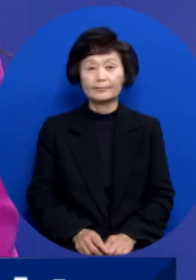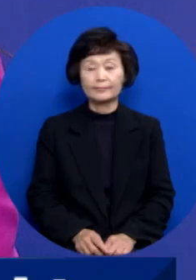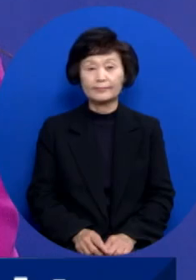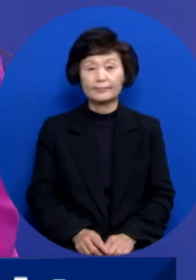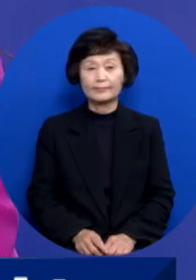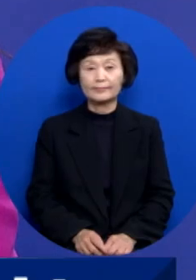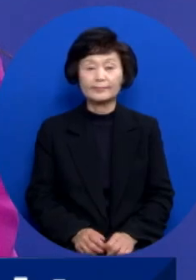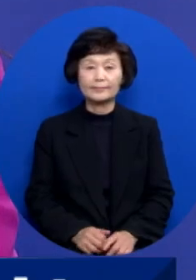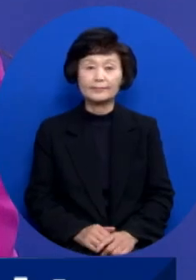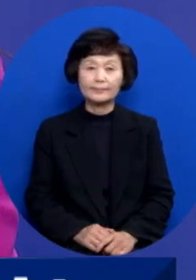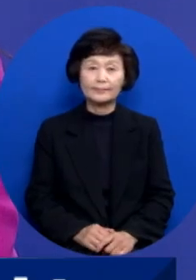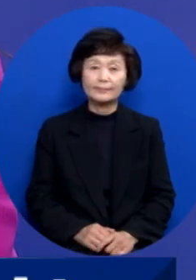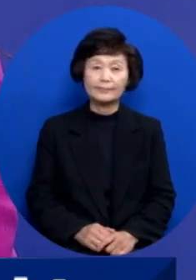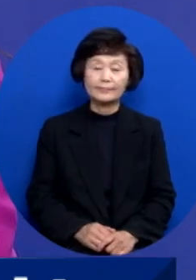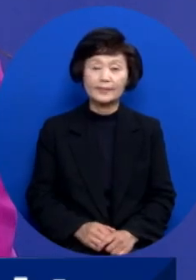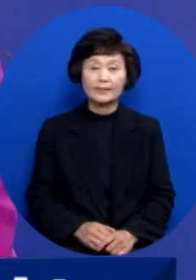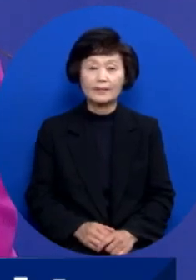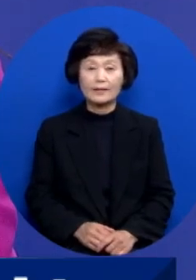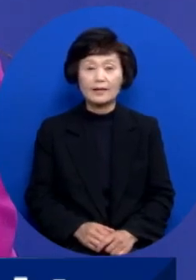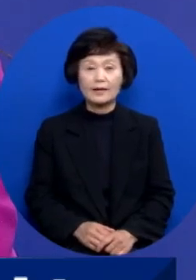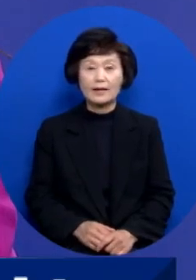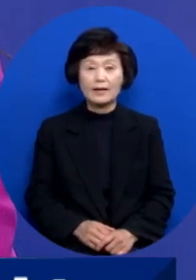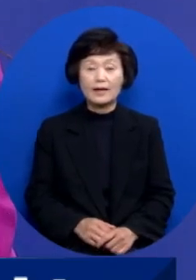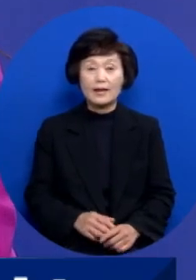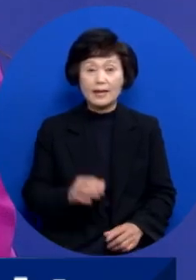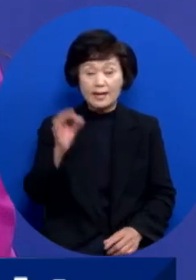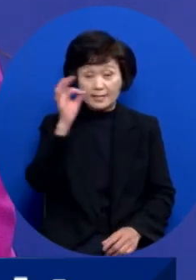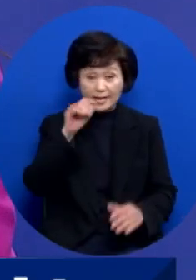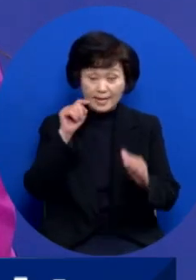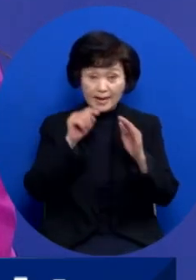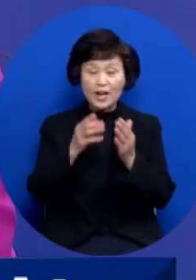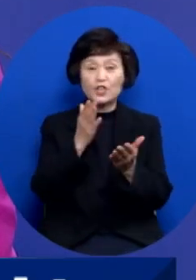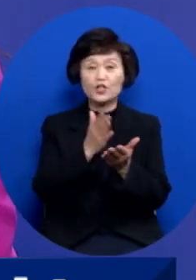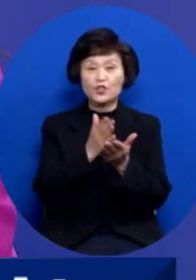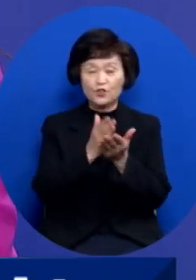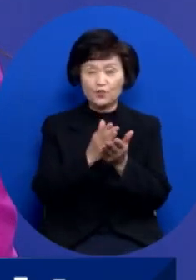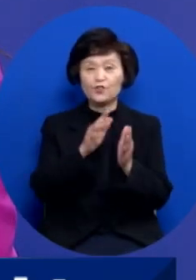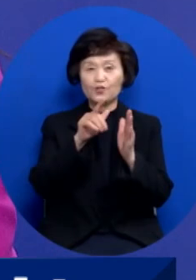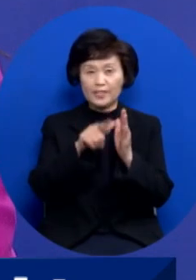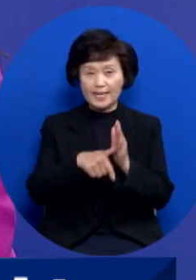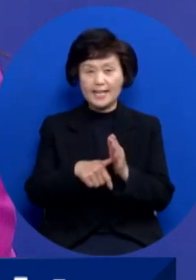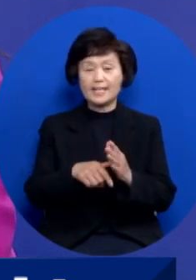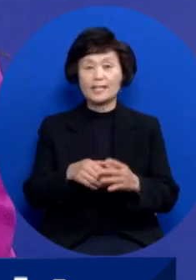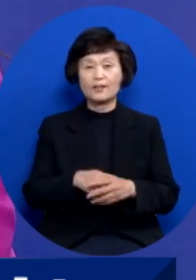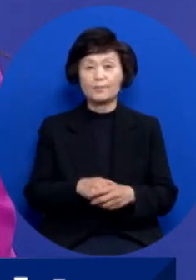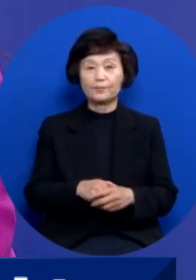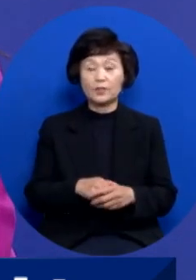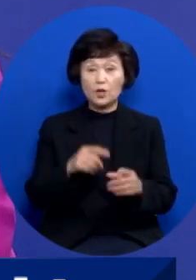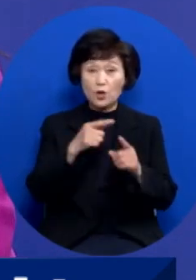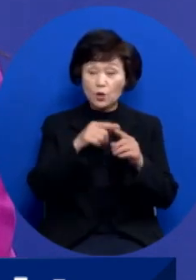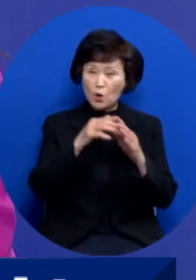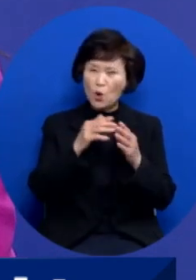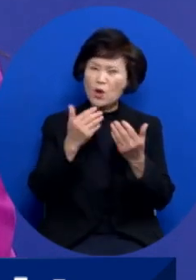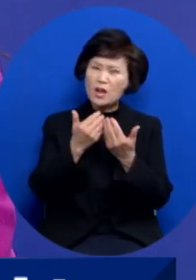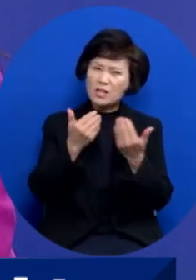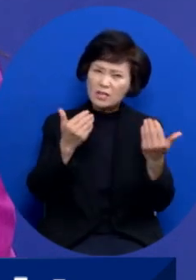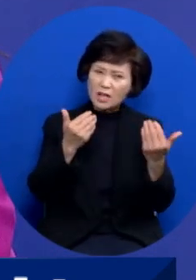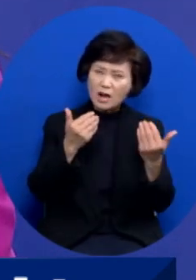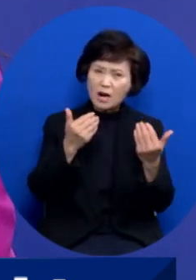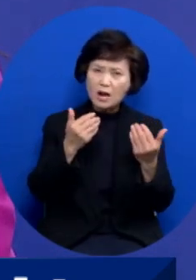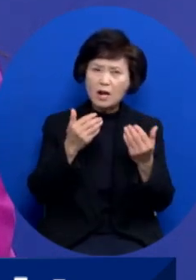사역 현장에 한 걸음 더 들어가 전해드리는 찾아가는 뉴스 사역 현장을 가다 시간입니다. 교회를 떠나가는 다음